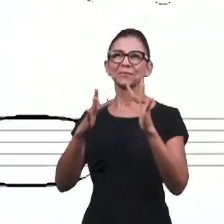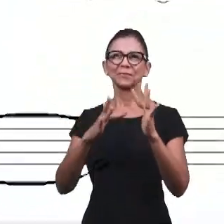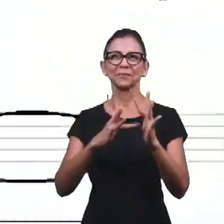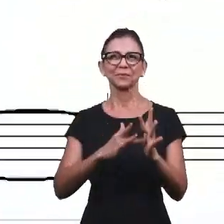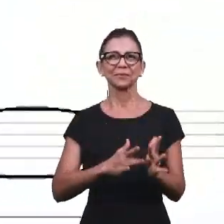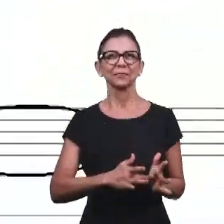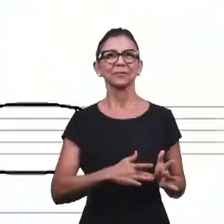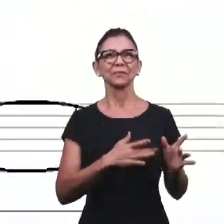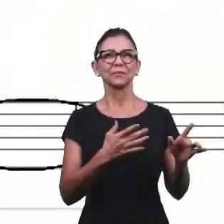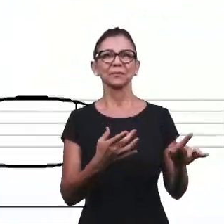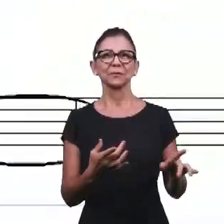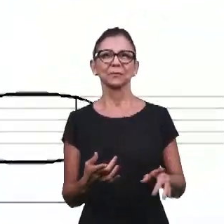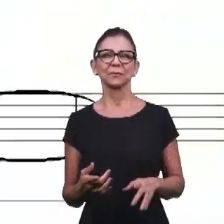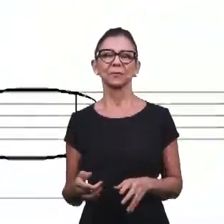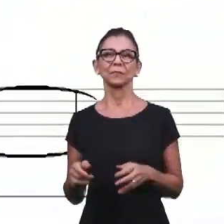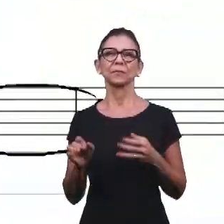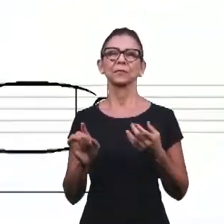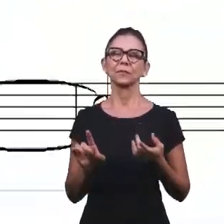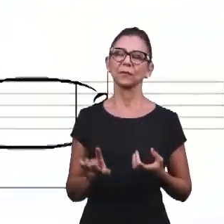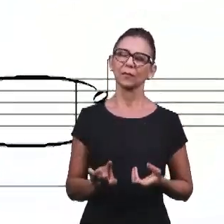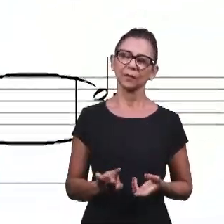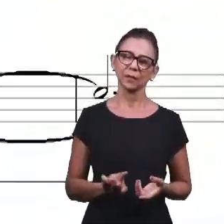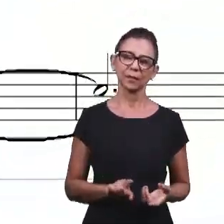Аллилуйя! Слава Иисусу!